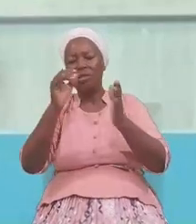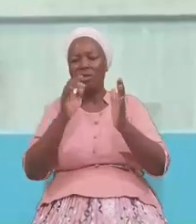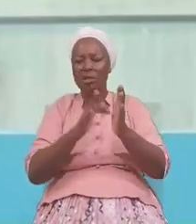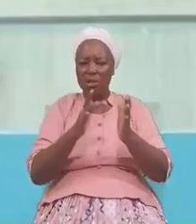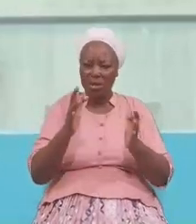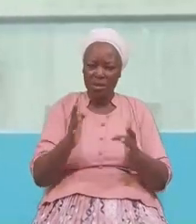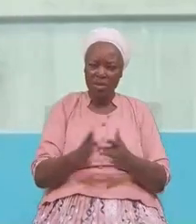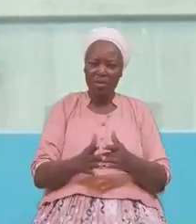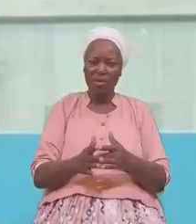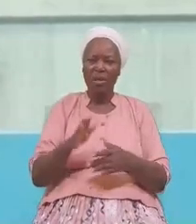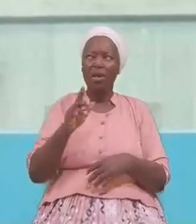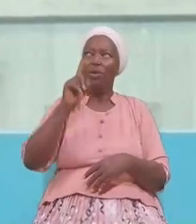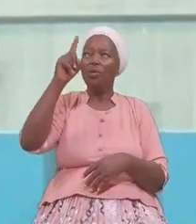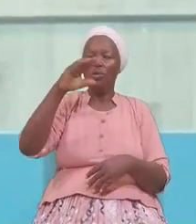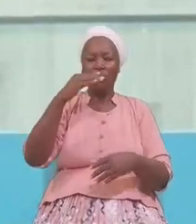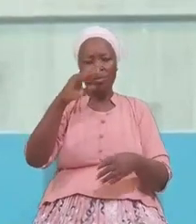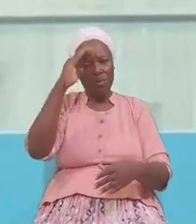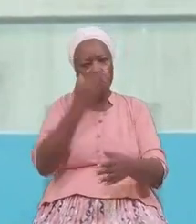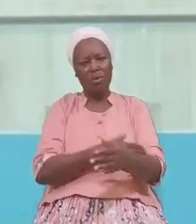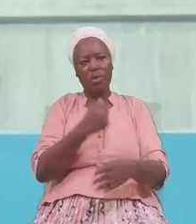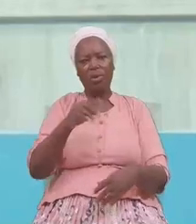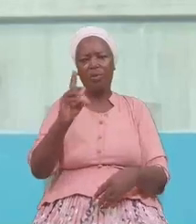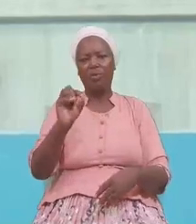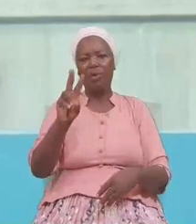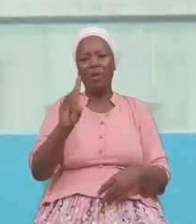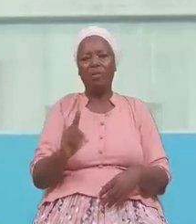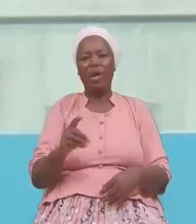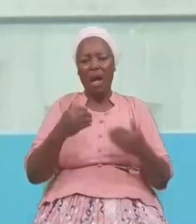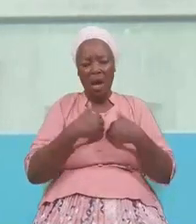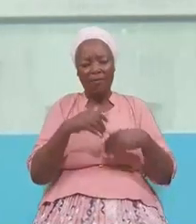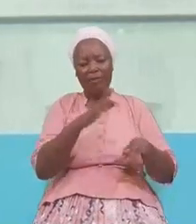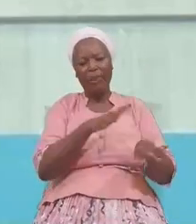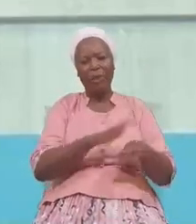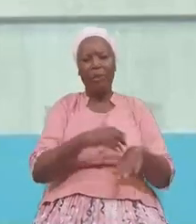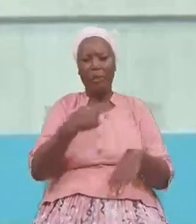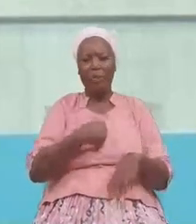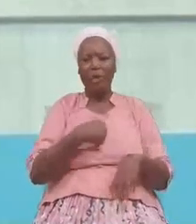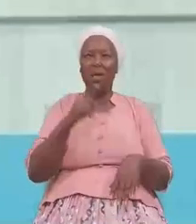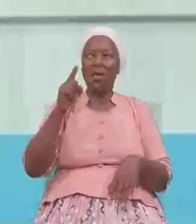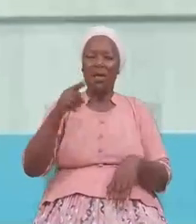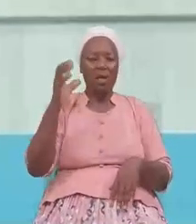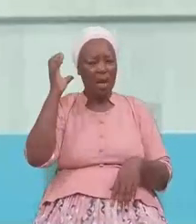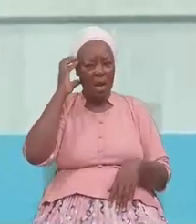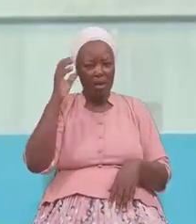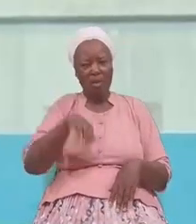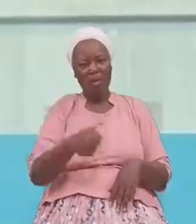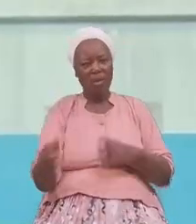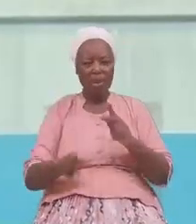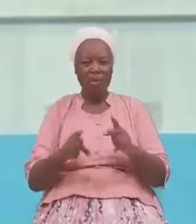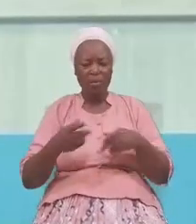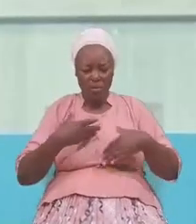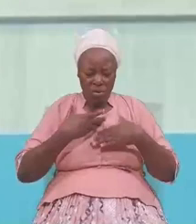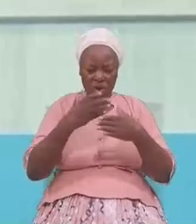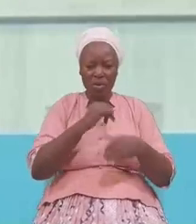Fils de David, aie pitié de moi. Il a entendu d'autres crier, le